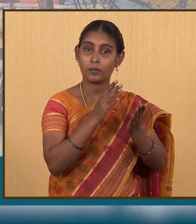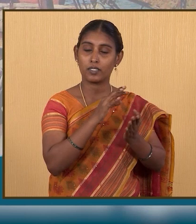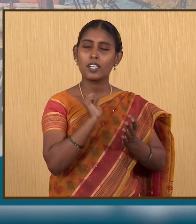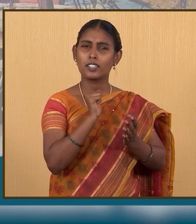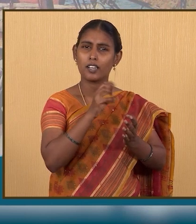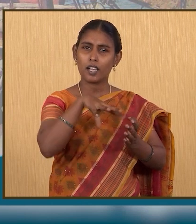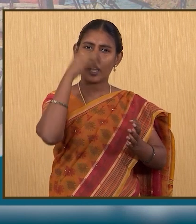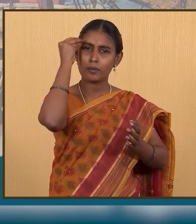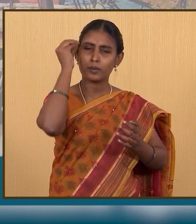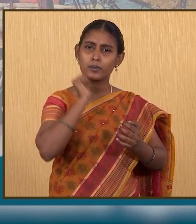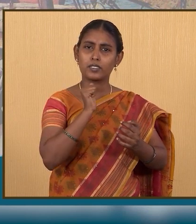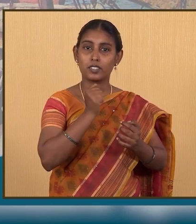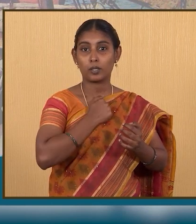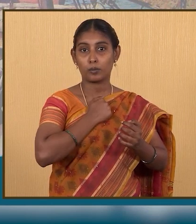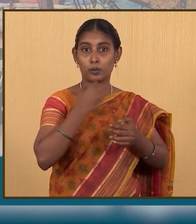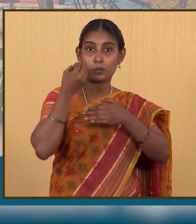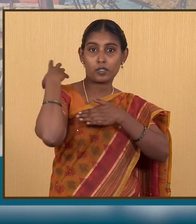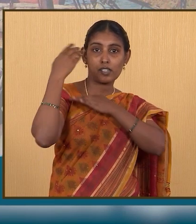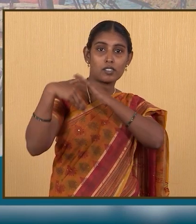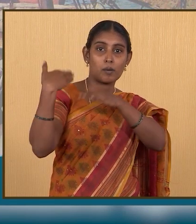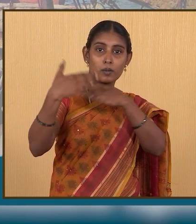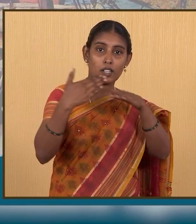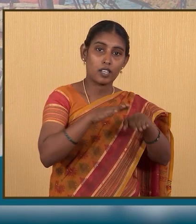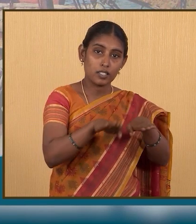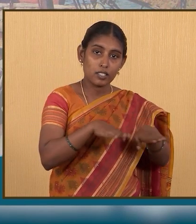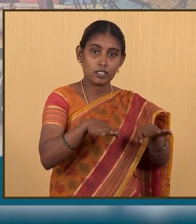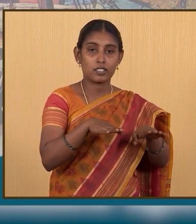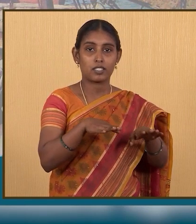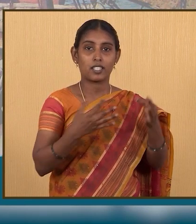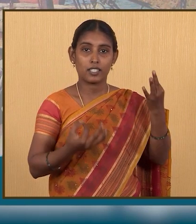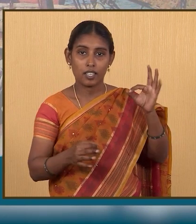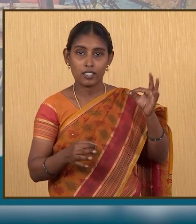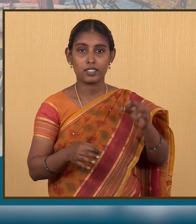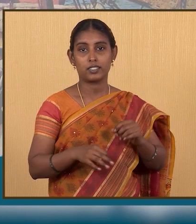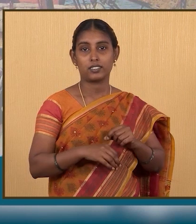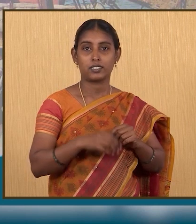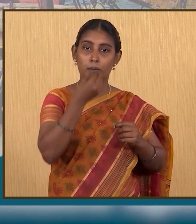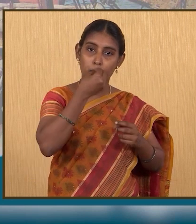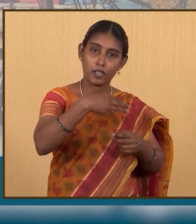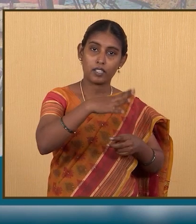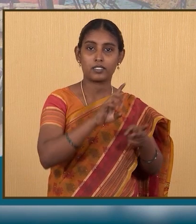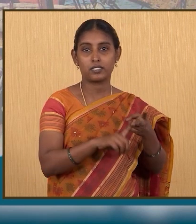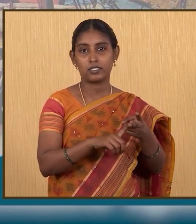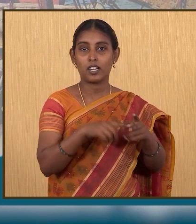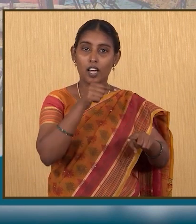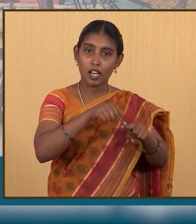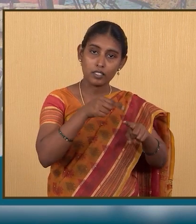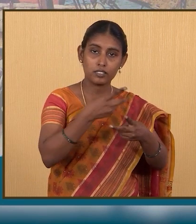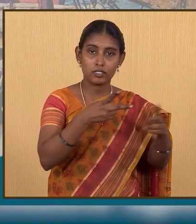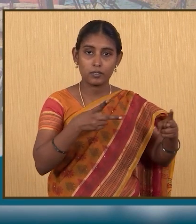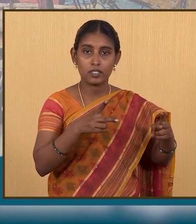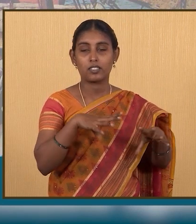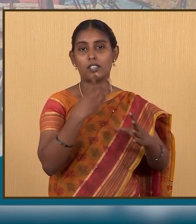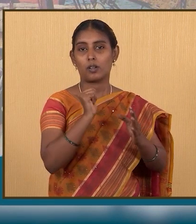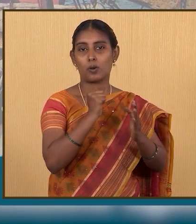நம்ம எதையெல்லாம் தெரிஞ்சுக்கிறோன்னா, நம்முடைய சமுதாய நிலை எப்படி இருந்தது, கலை, இலக்கியம், அரசியல்